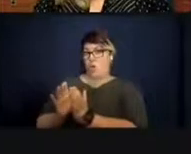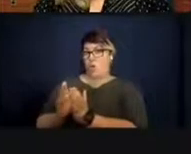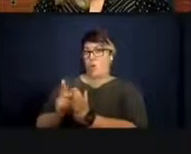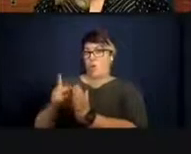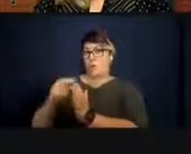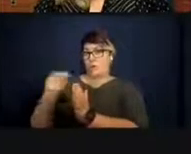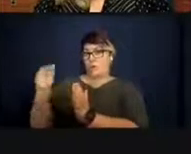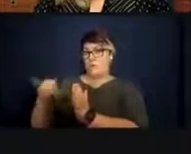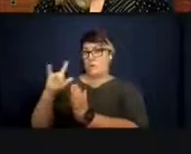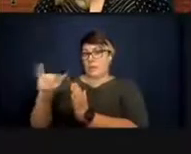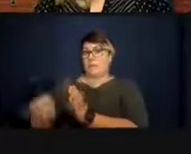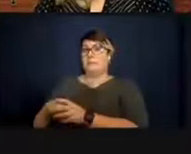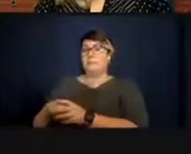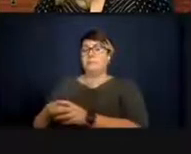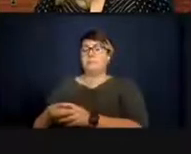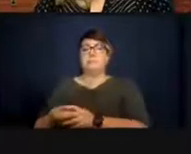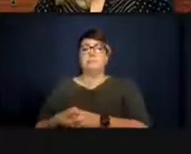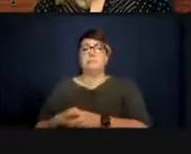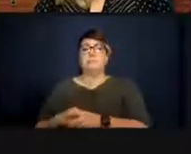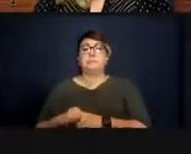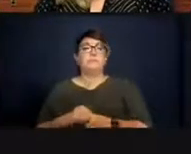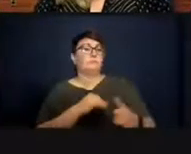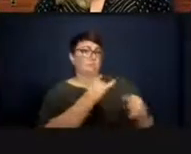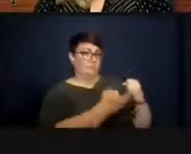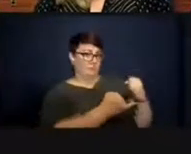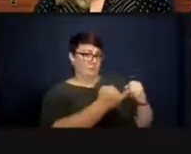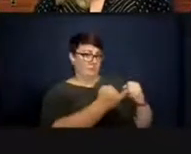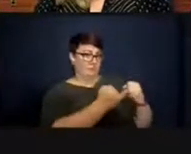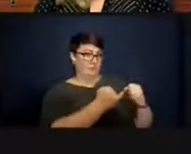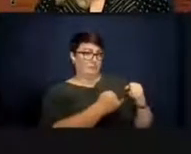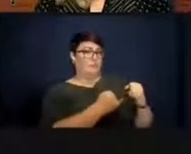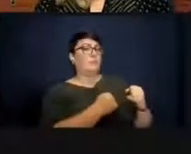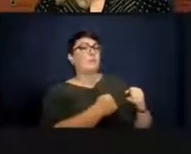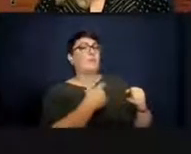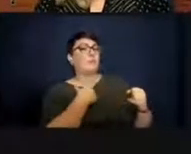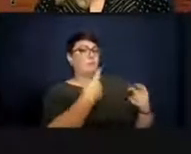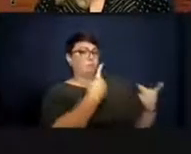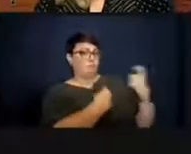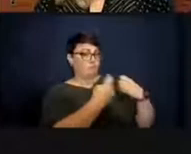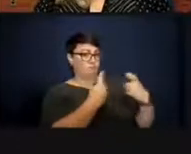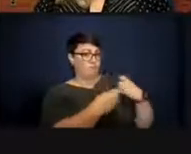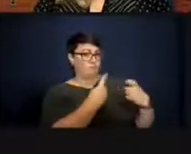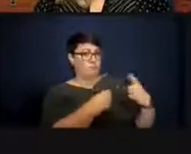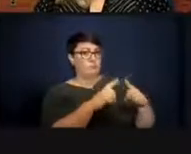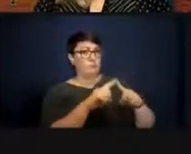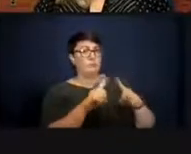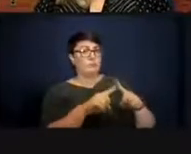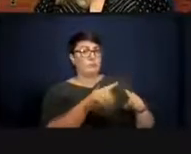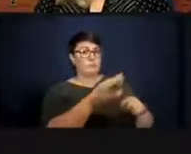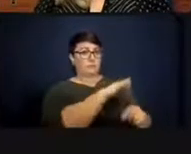hawataki shule za magneti, ni sehemu ndogo sana. Swali